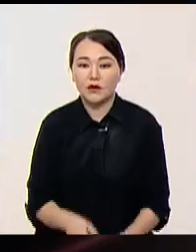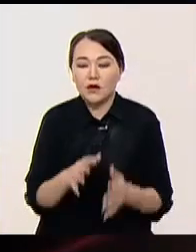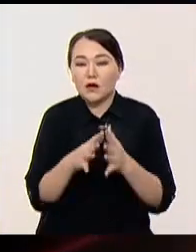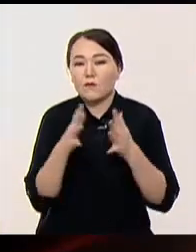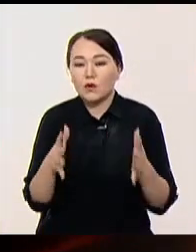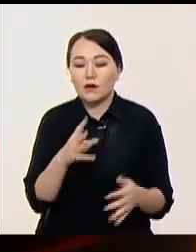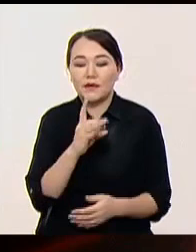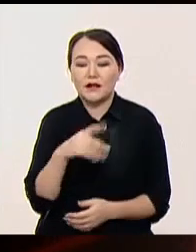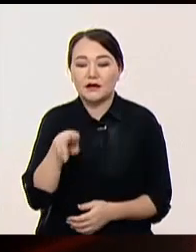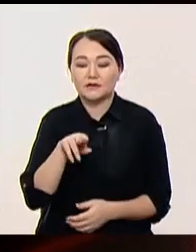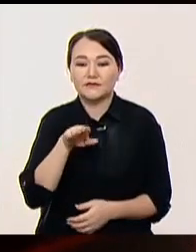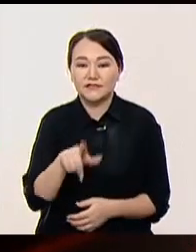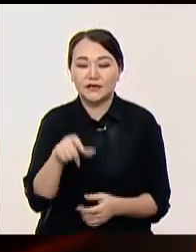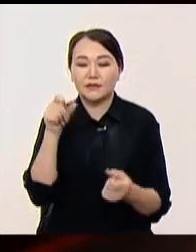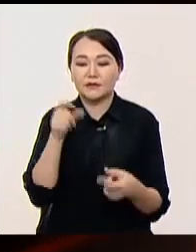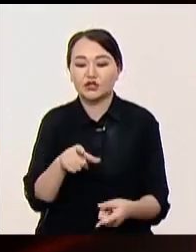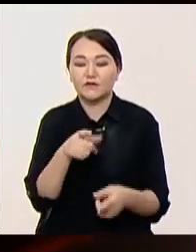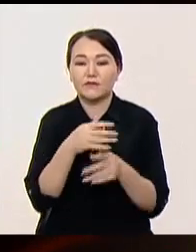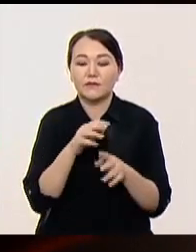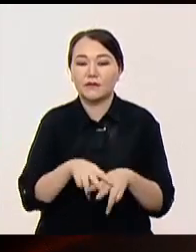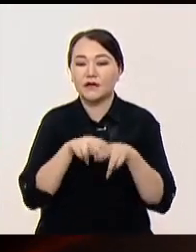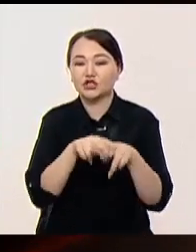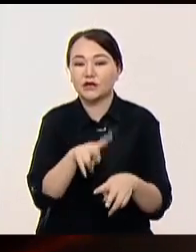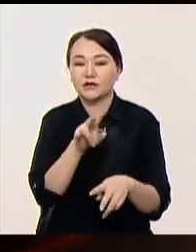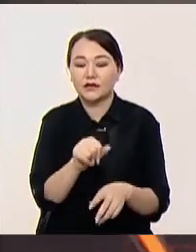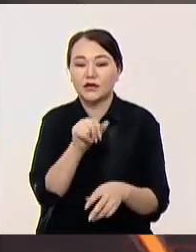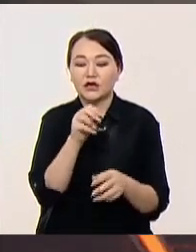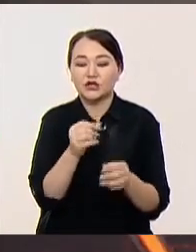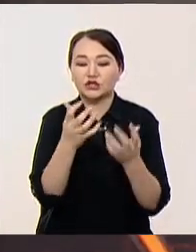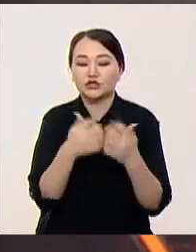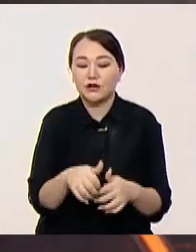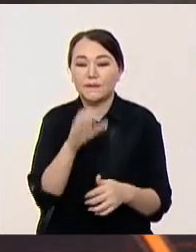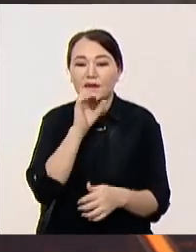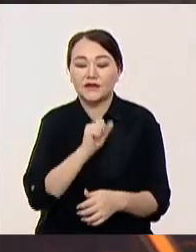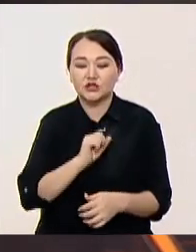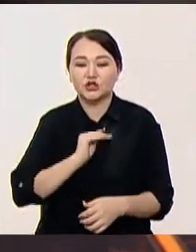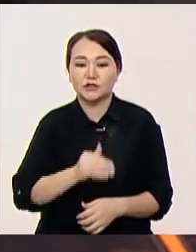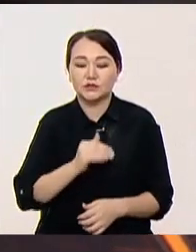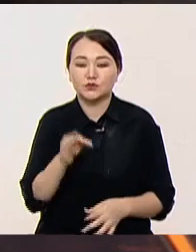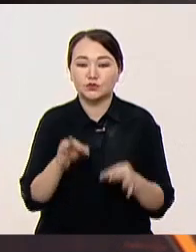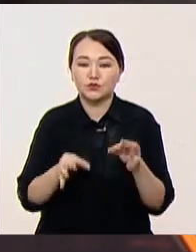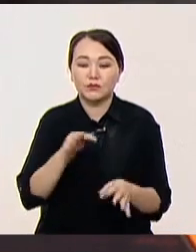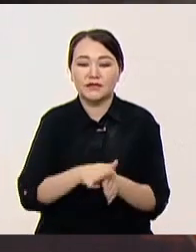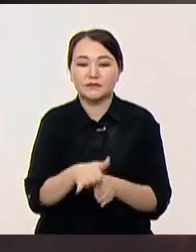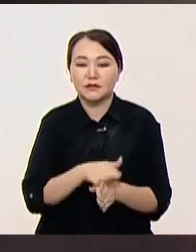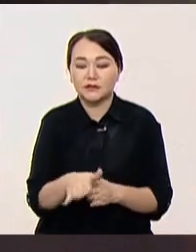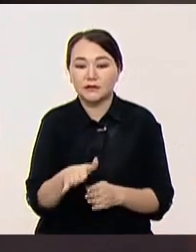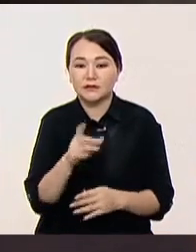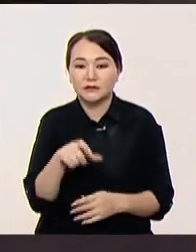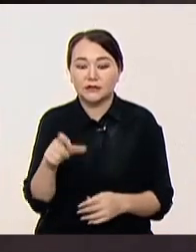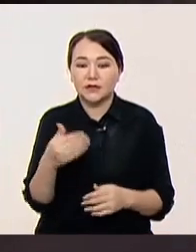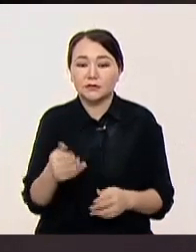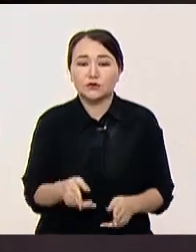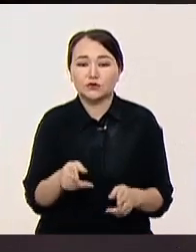Более миллиарда тенге, подлежавшие перечислению на счета взыскателей, похищены частными судебными исполнителями. Их